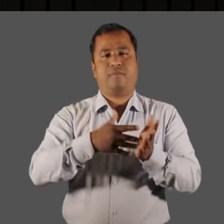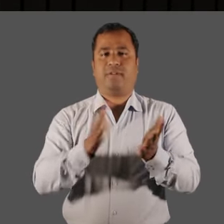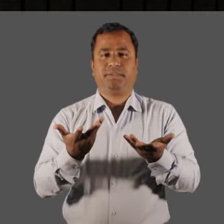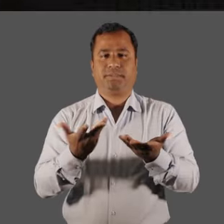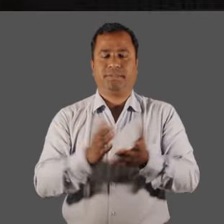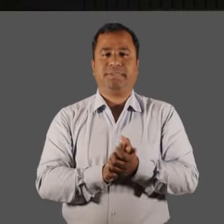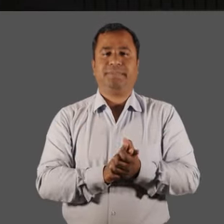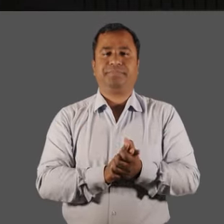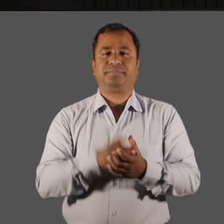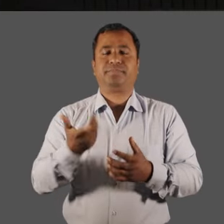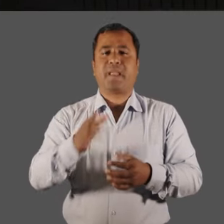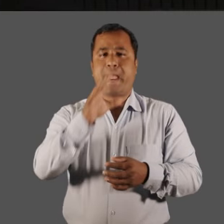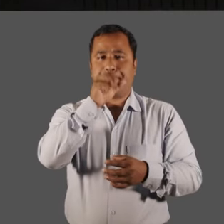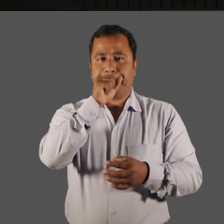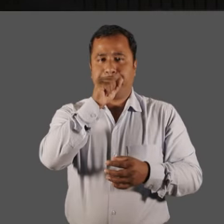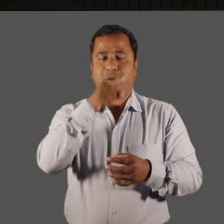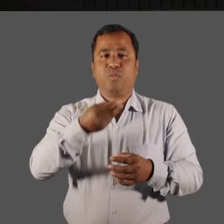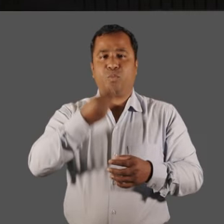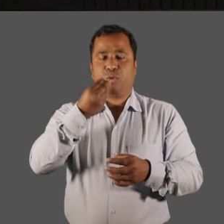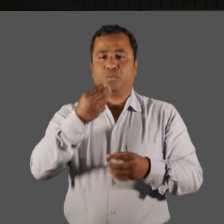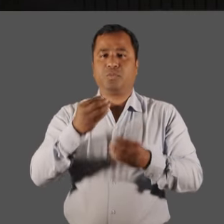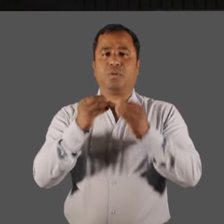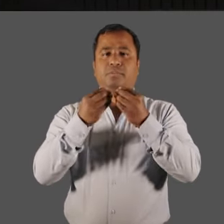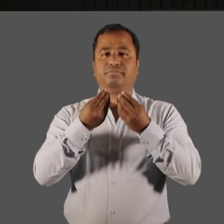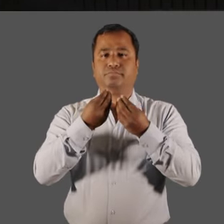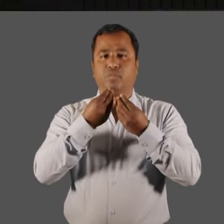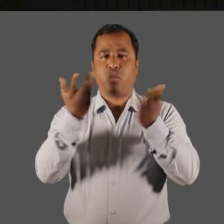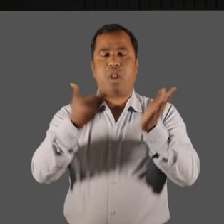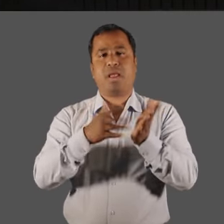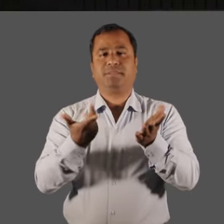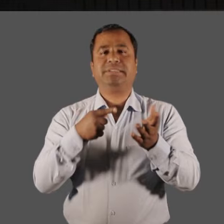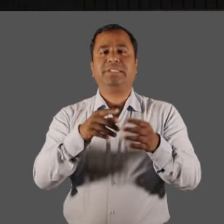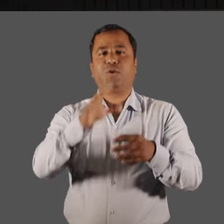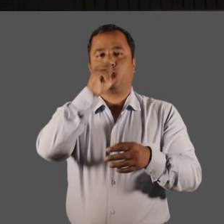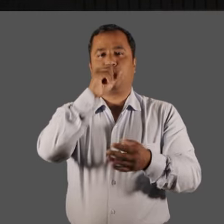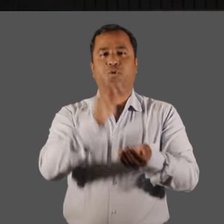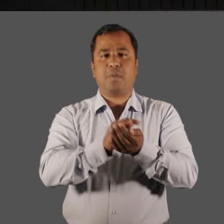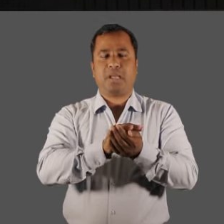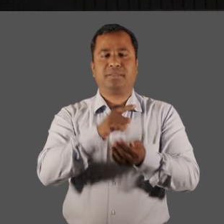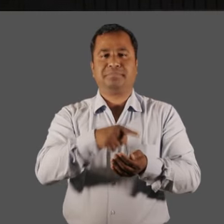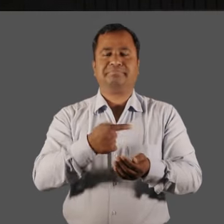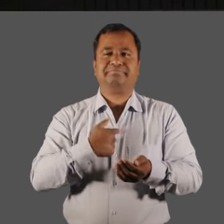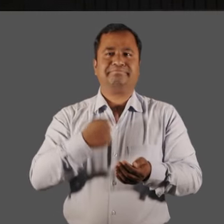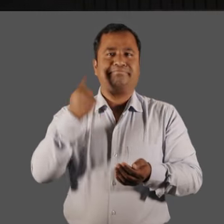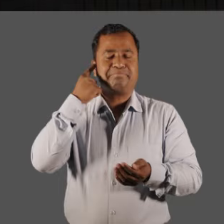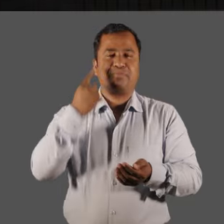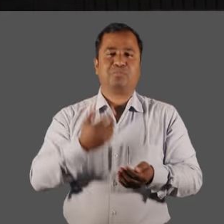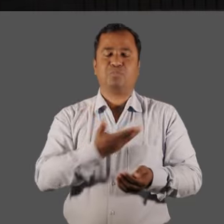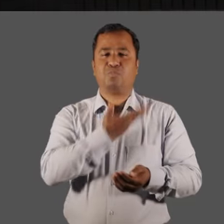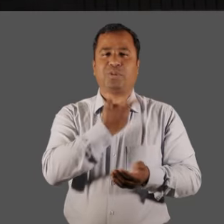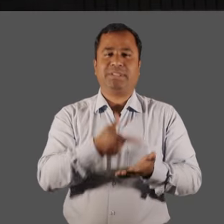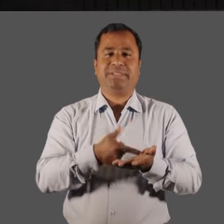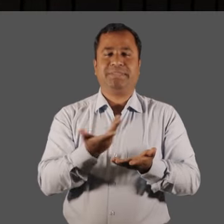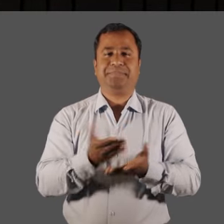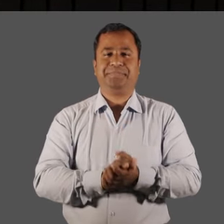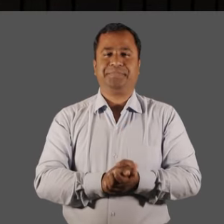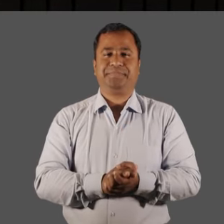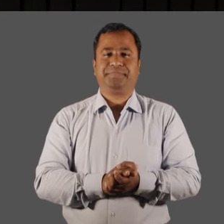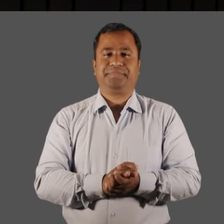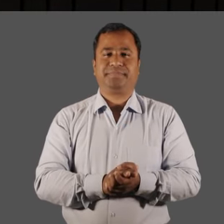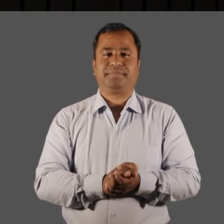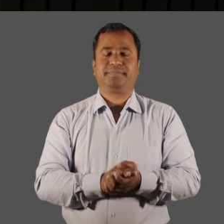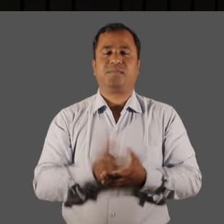অর্থাৎ এই যে গোপনীয়তাটার ব্যাপার, ওপেনলি বলছি কিন্তু ব্যাপারটা গোপন আছে। এইটা আমাকে খুব মজা দেয়। আমি একবার